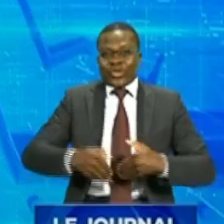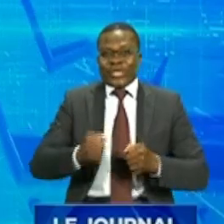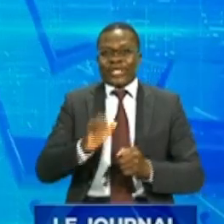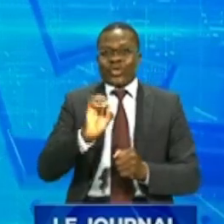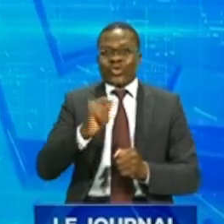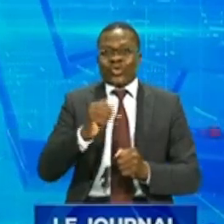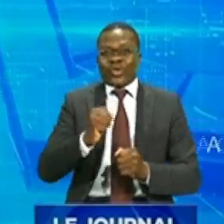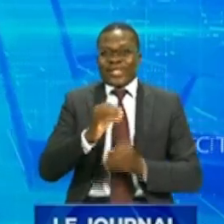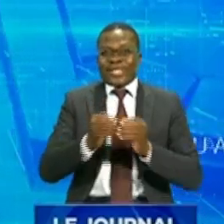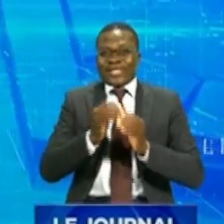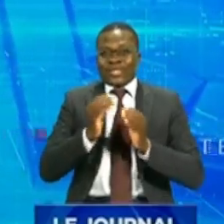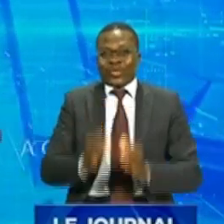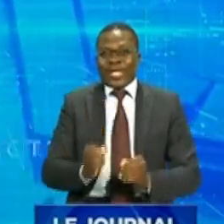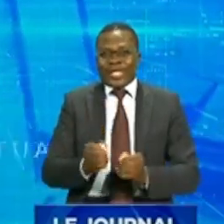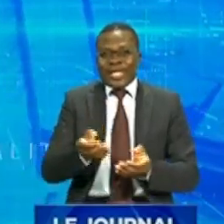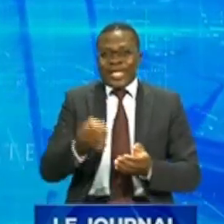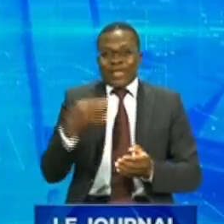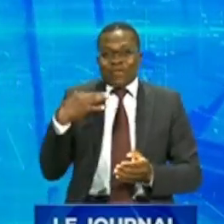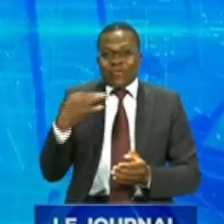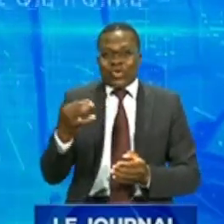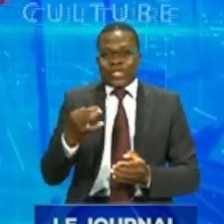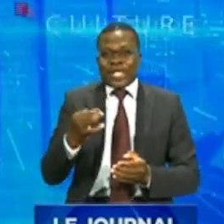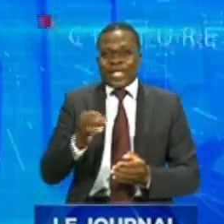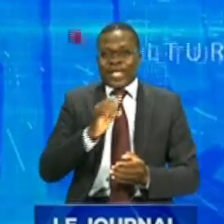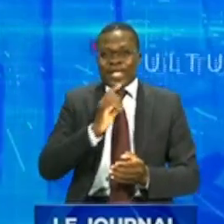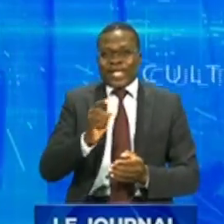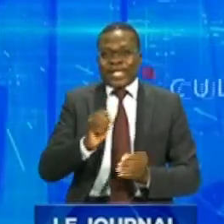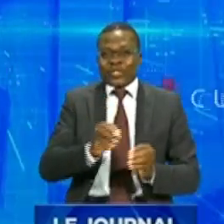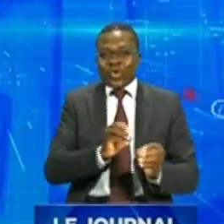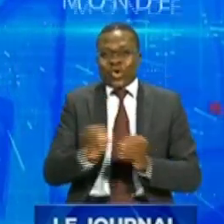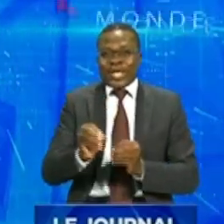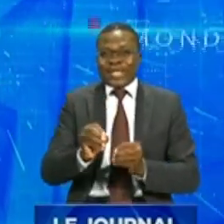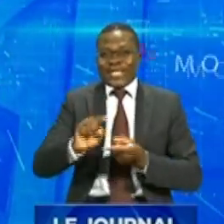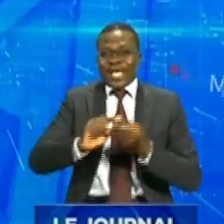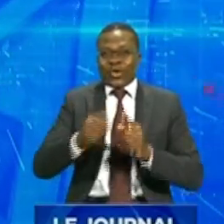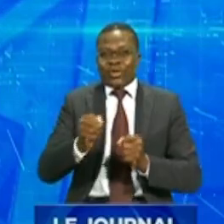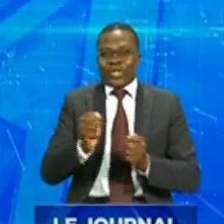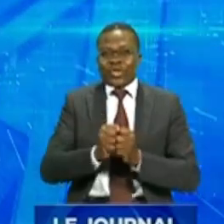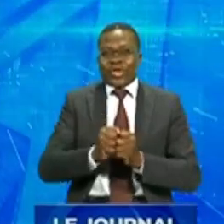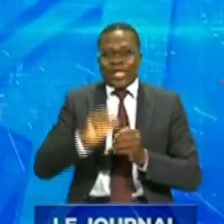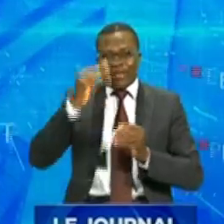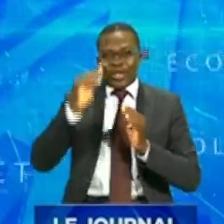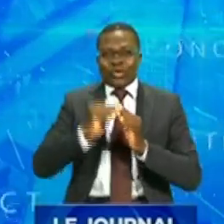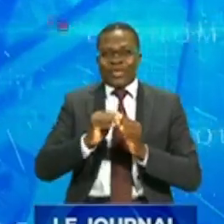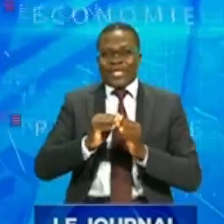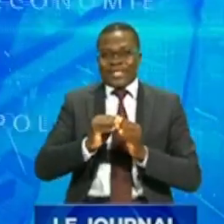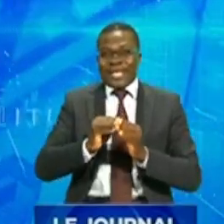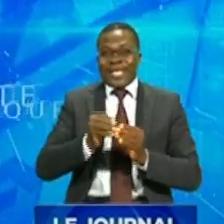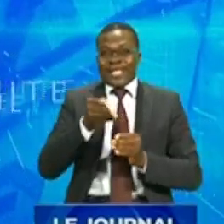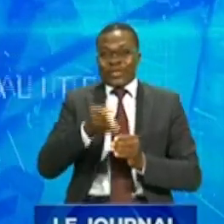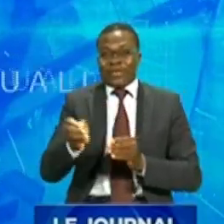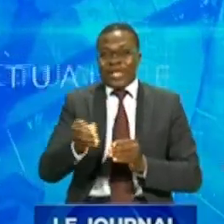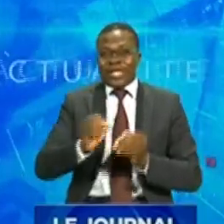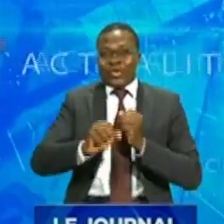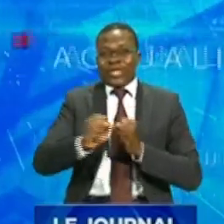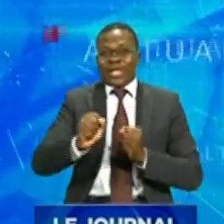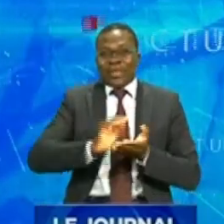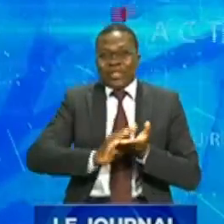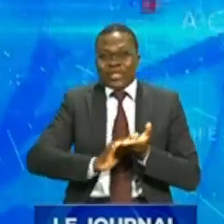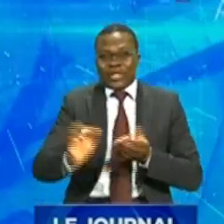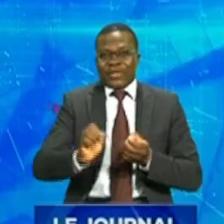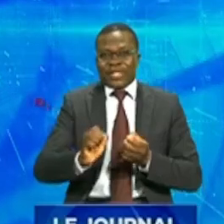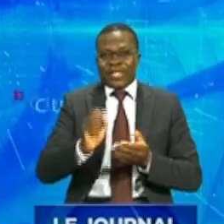l'ONG Citoyens Volontaires. Ils ont organisé en collaboration avec le ministère du cadre de vie une campagne de salubrité